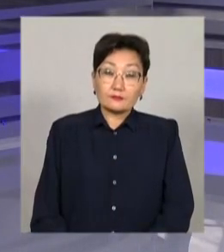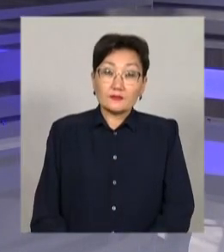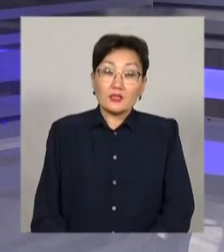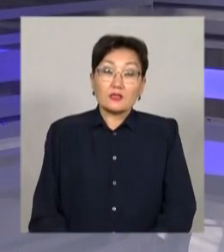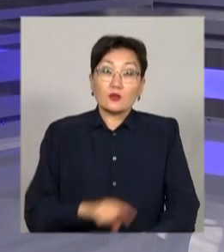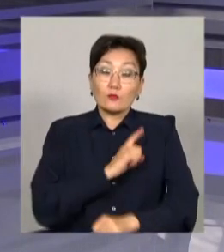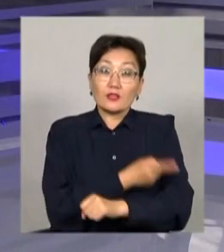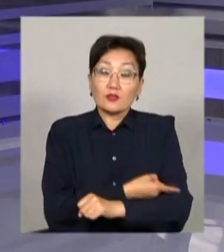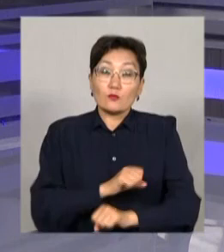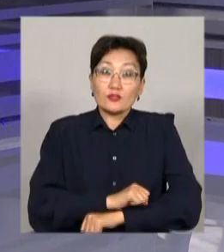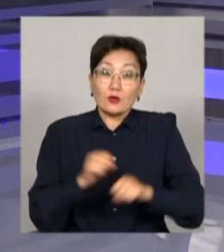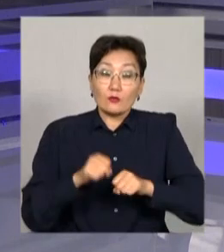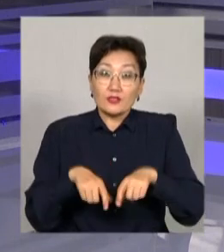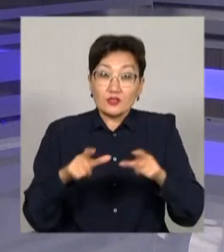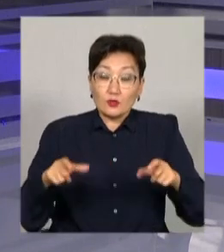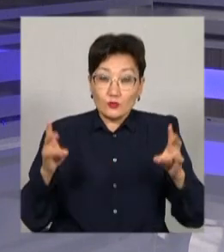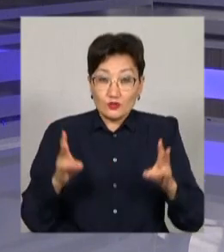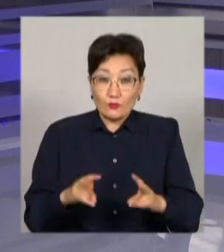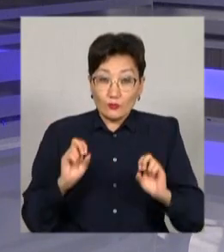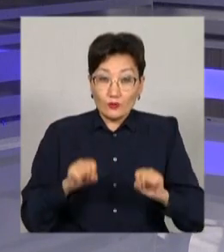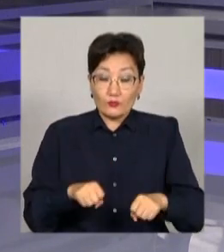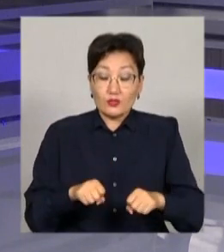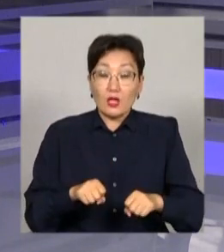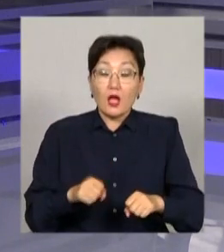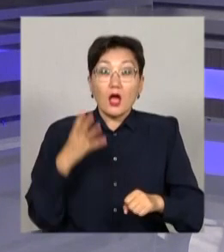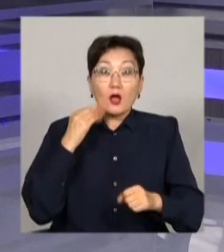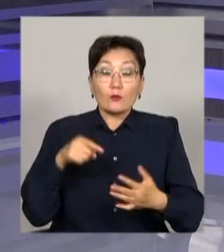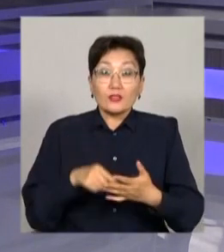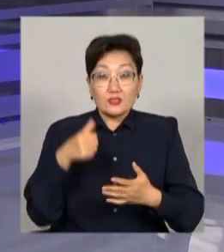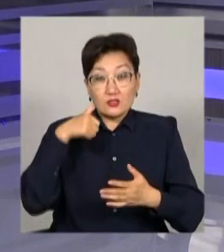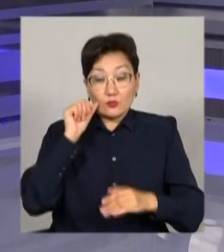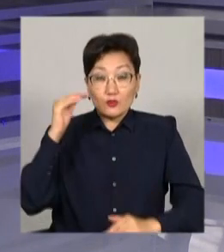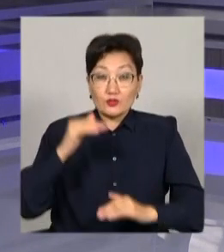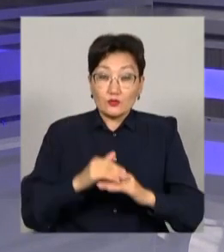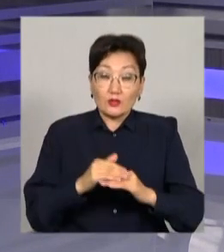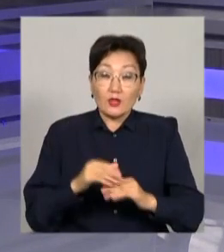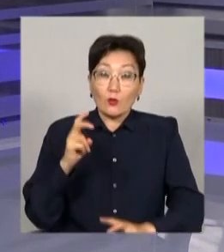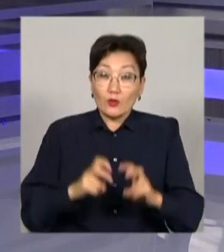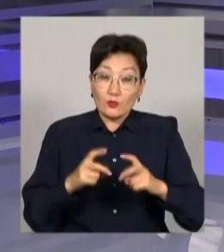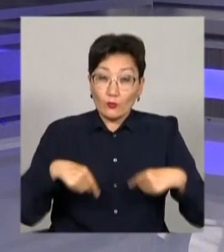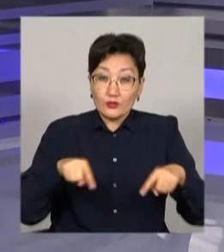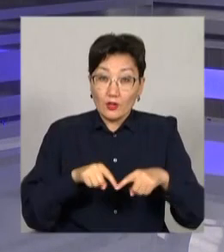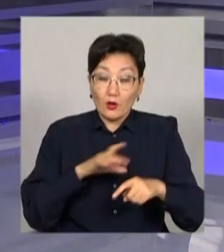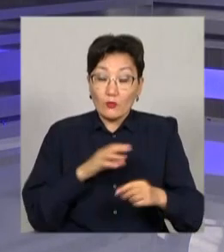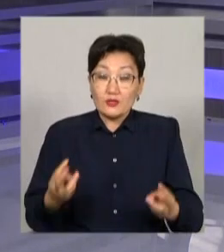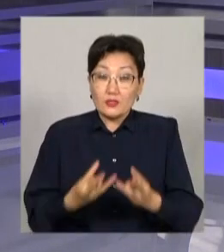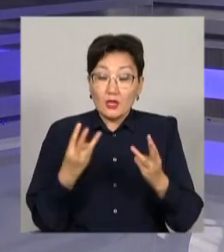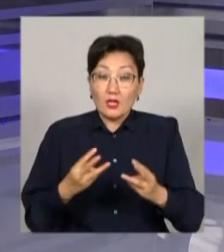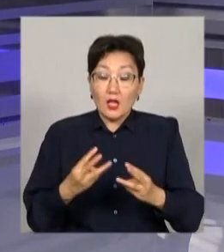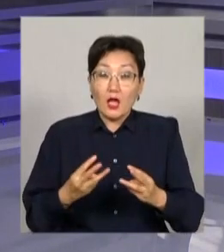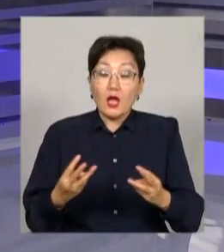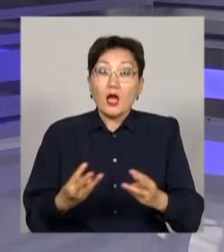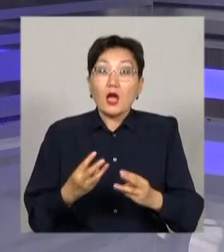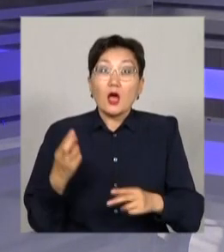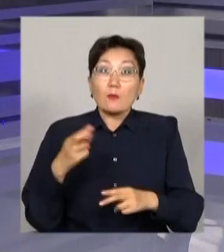Joyqın jarılıs bolsa, tırgındar zardap şegu mümkün. Almaty'da keşe keşke öndiris ortalığında bolğan ört avtocisternadan